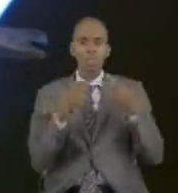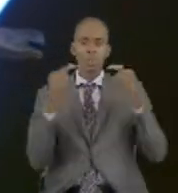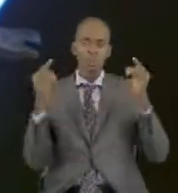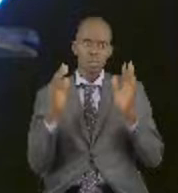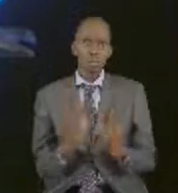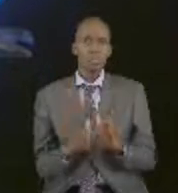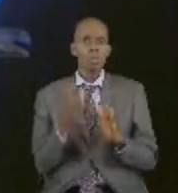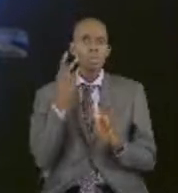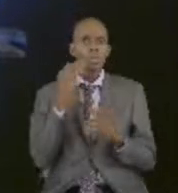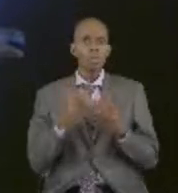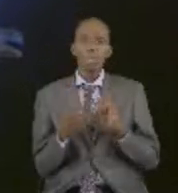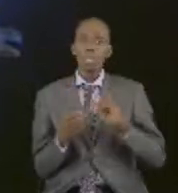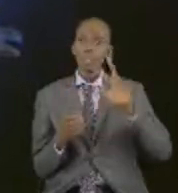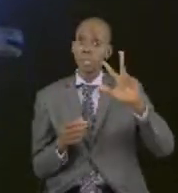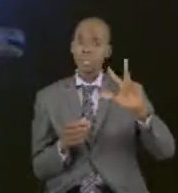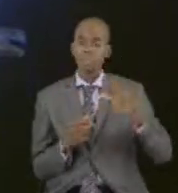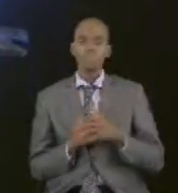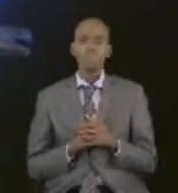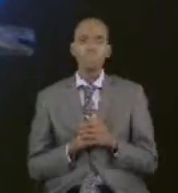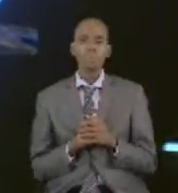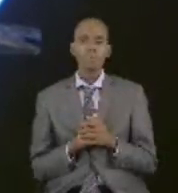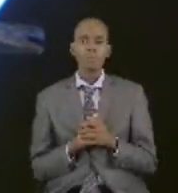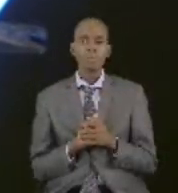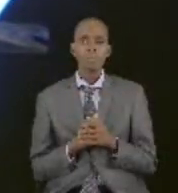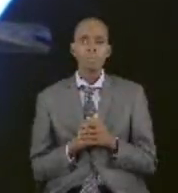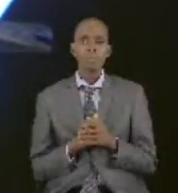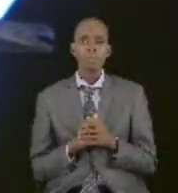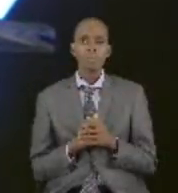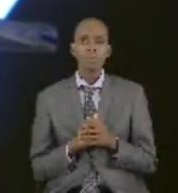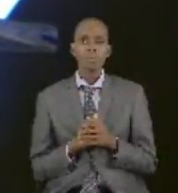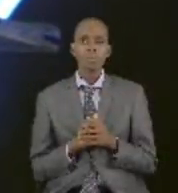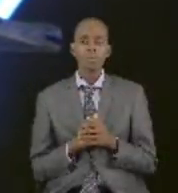dissimulation. Voyons le